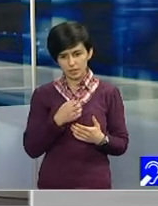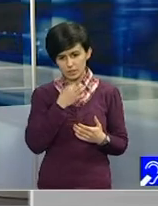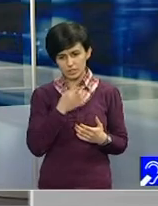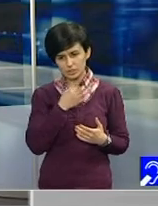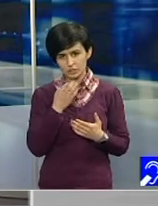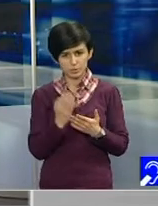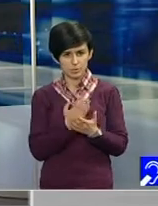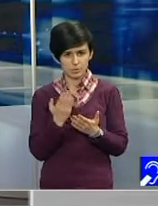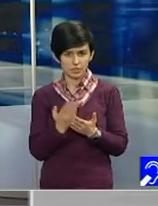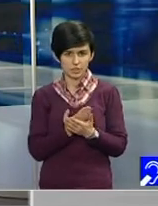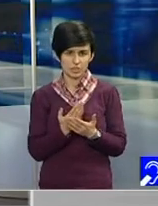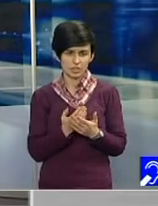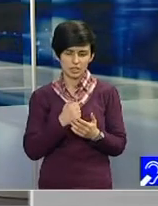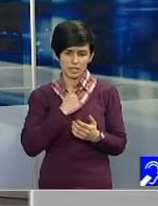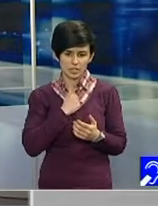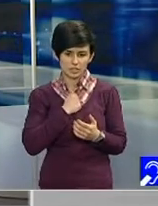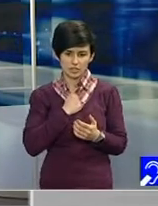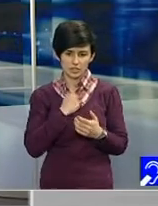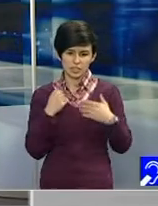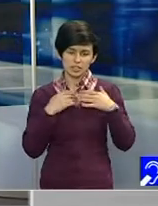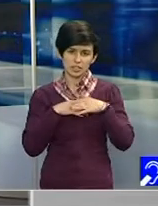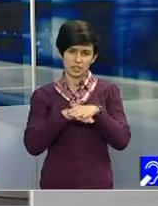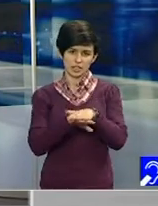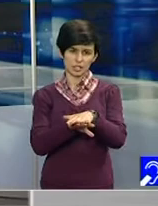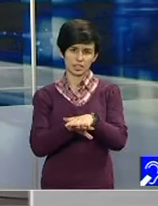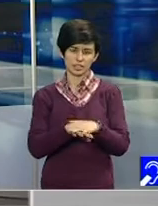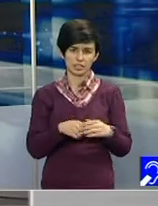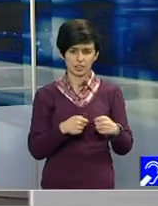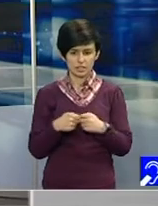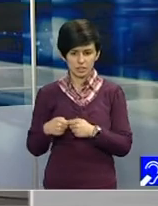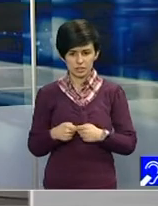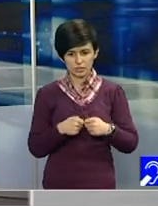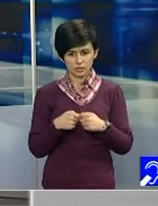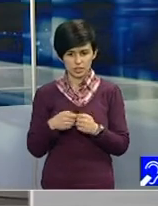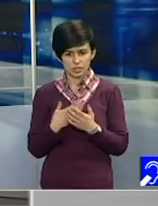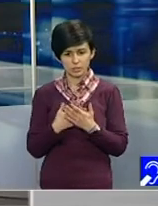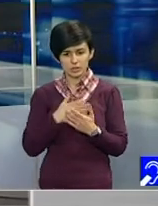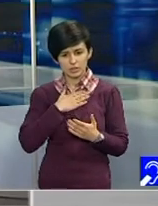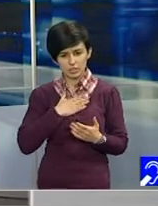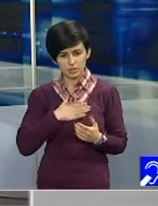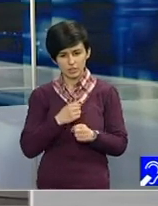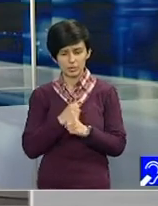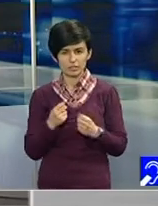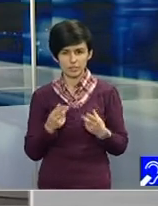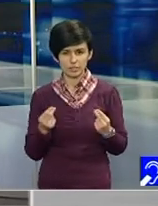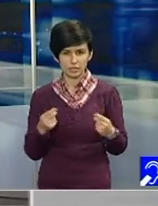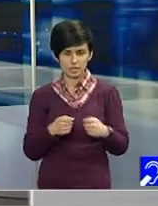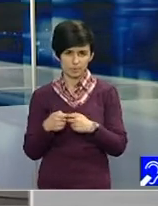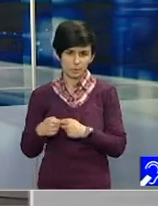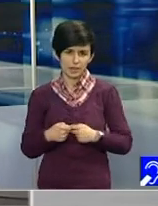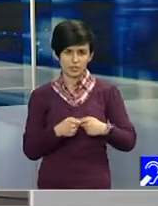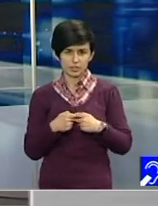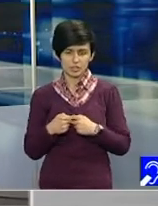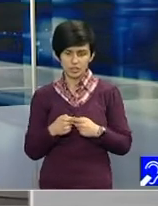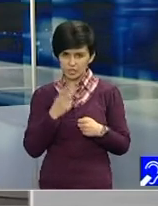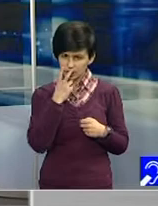și să se reintegreze în societate. Pentru că ne dorim foarte mult ca societatea să-i primească înapoi și societatea să-i vadă